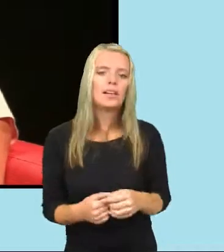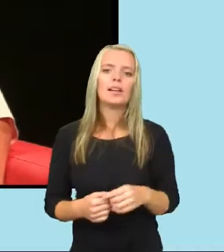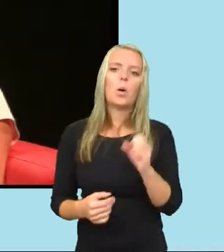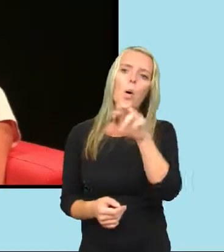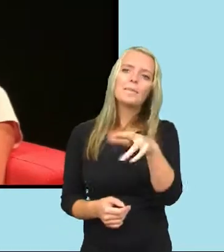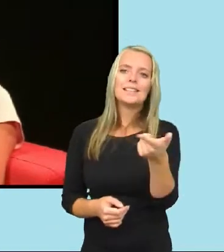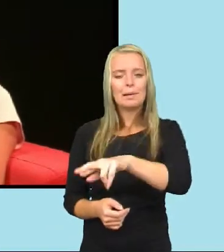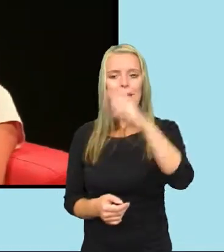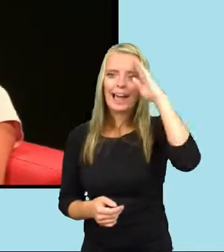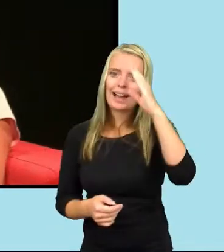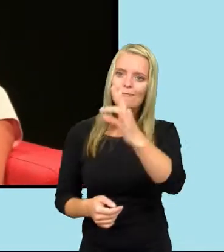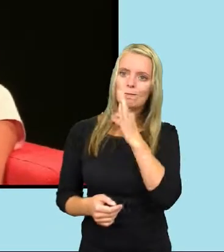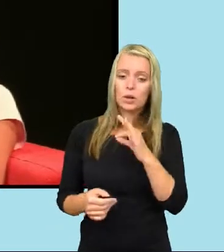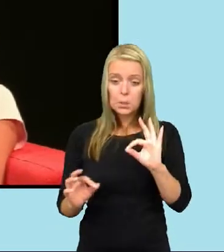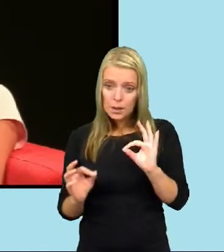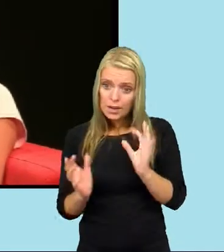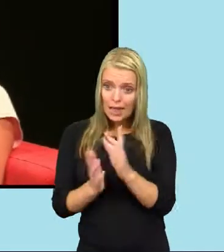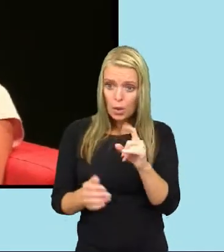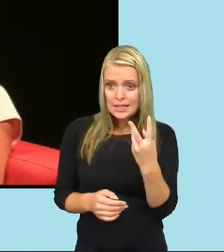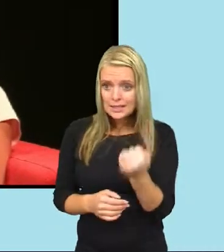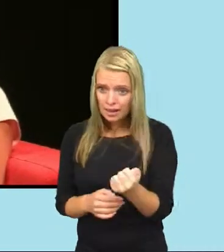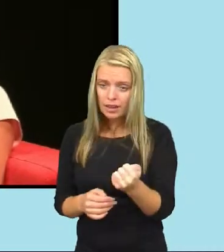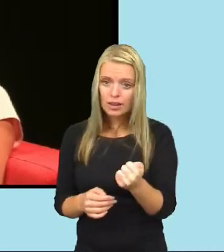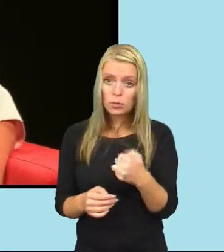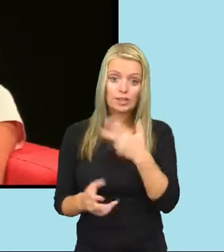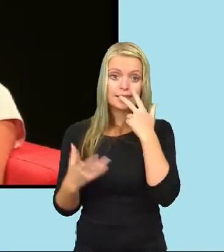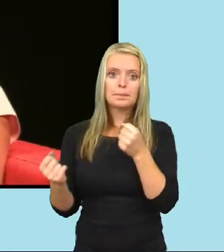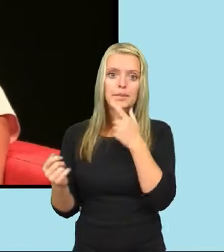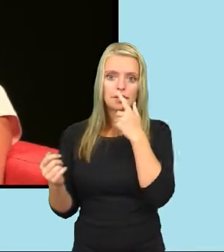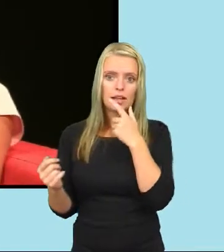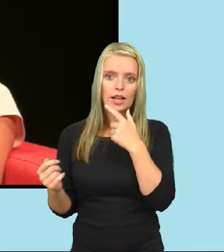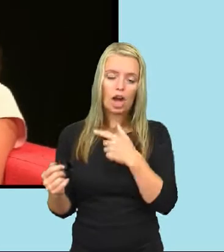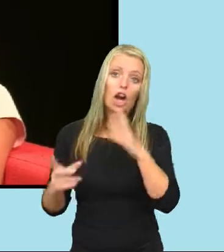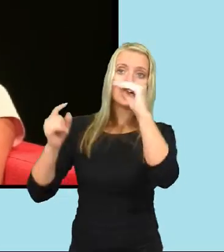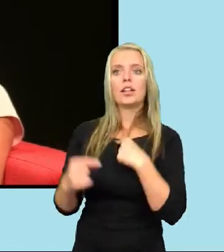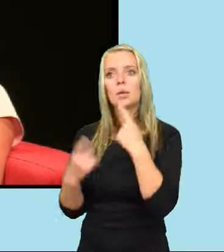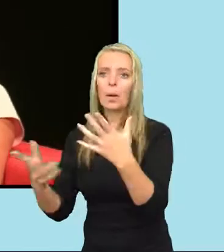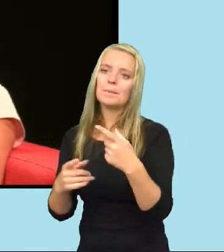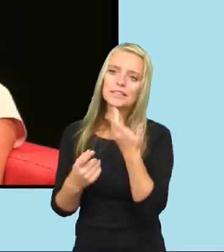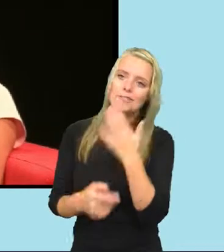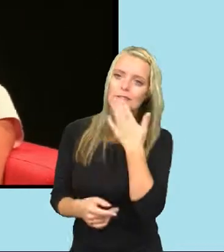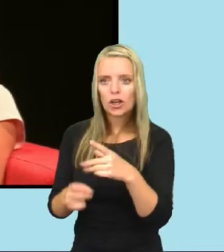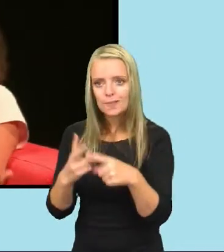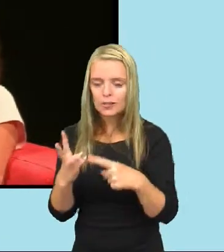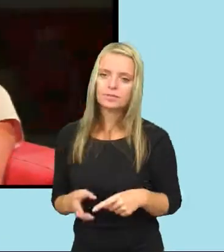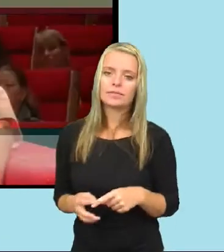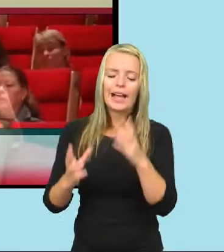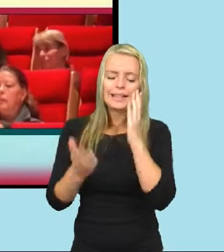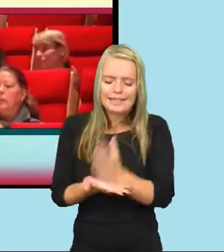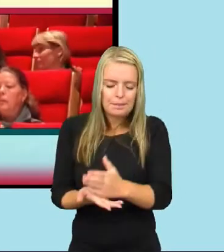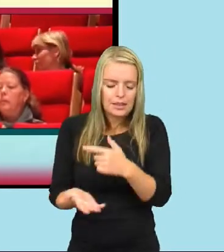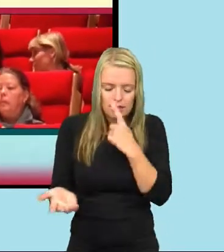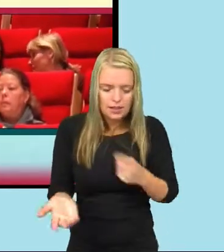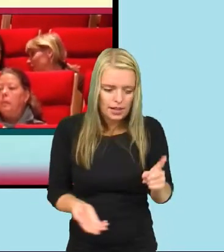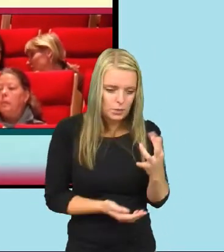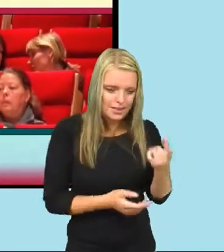läkaren frågar, ja, men hur är det med Louise om åren idag? Och jag är ganska snabb, så jag, jo, men det är si och så. Och så, nej, just det, det är inte jag, det är Louise som ska prata. Så att det